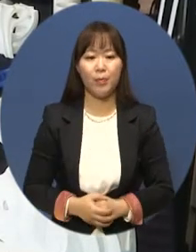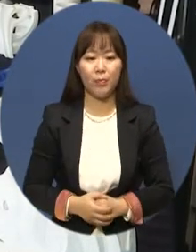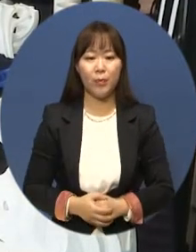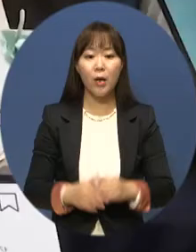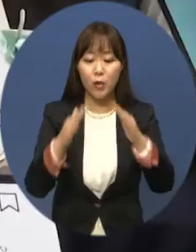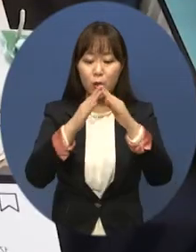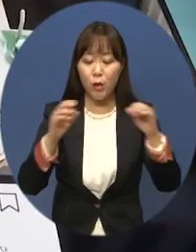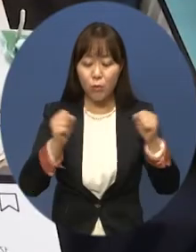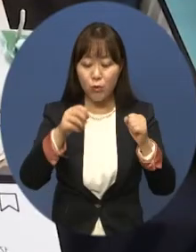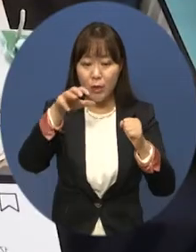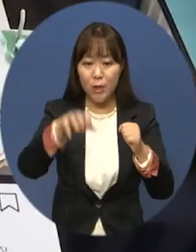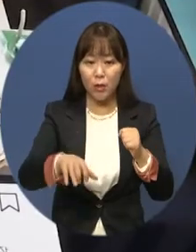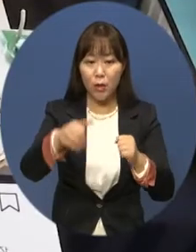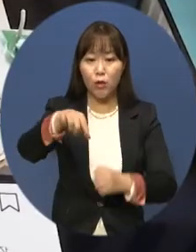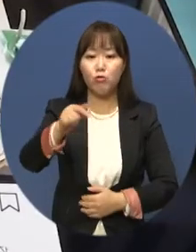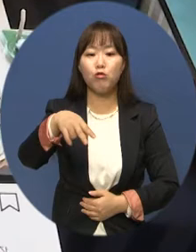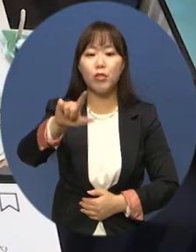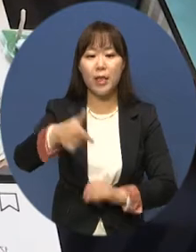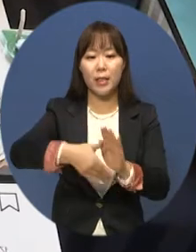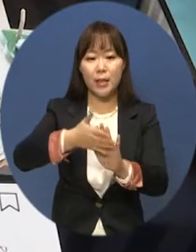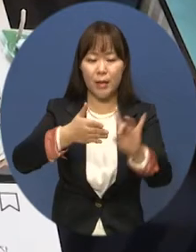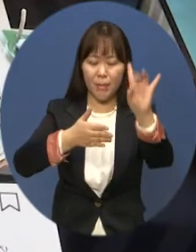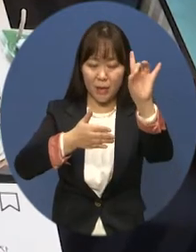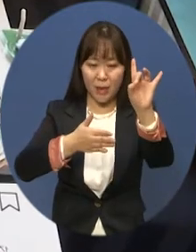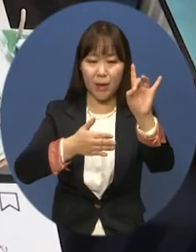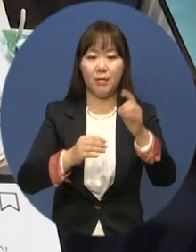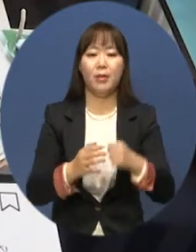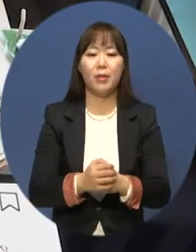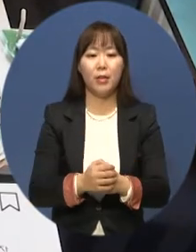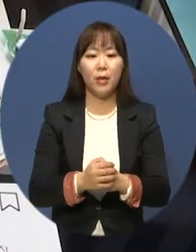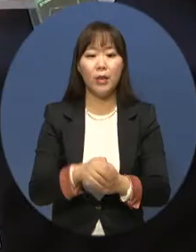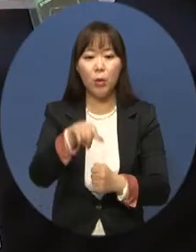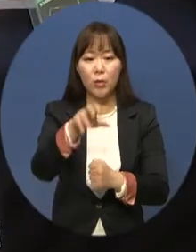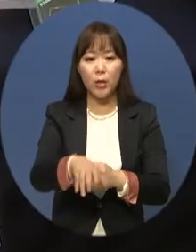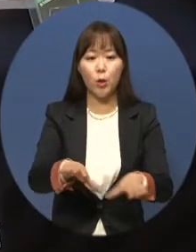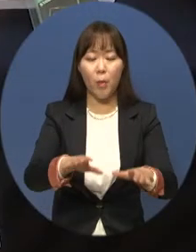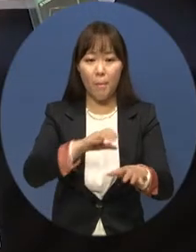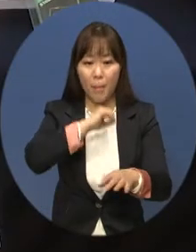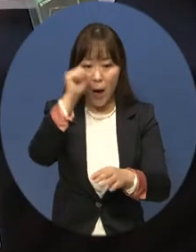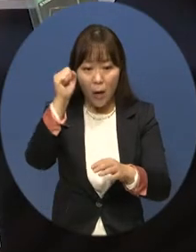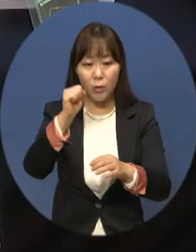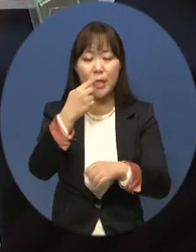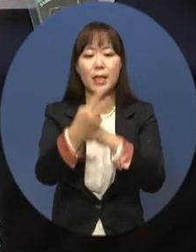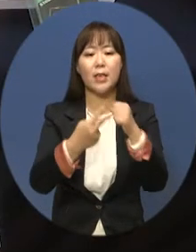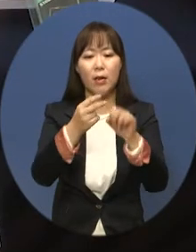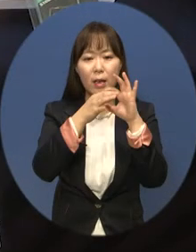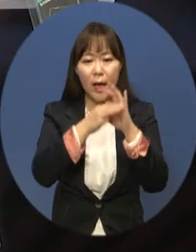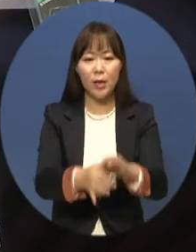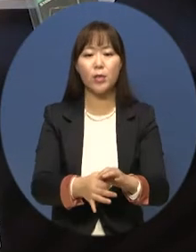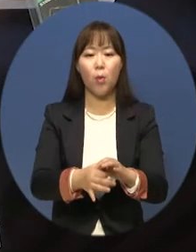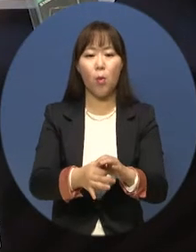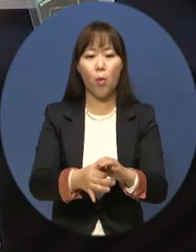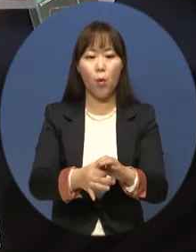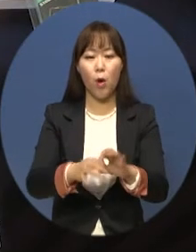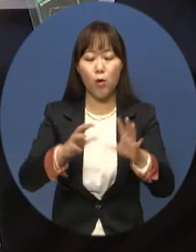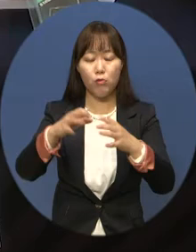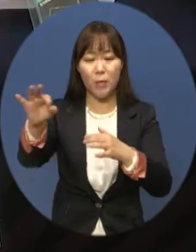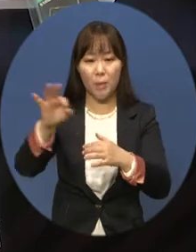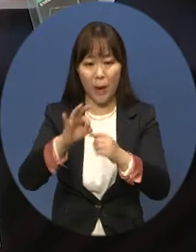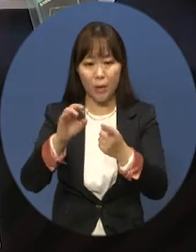전북 에서는 군산시가 유일하게 선정됐으며 군산시는 이번 선정으로 2년 연속 국비를 확보하게